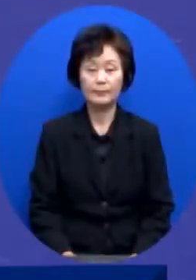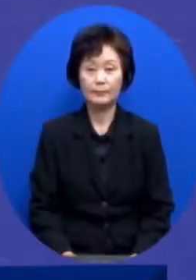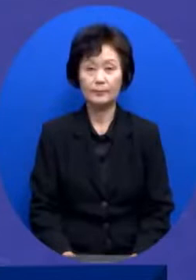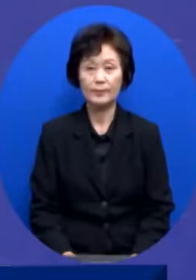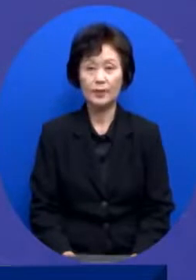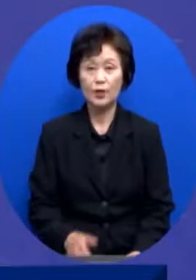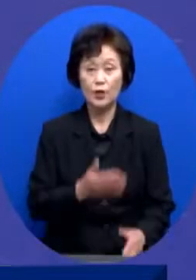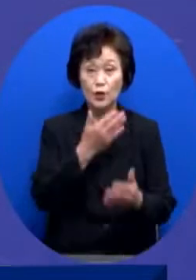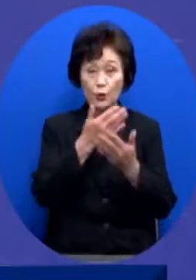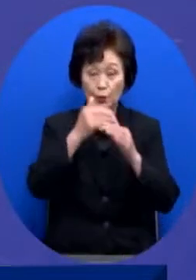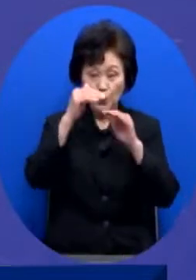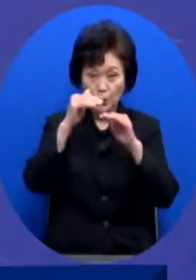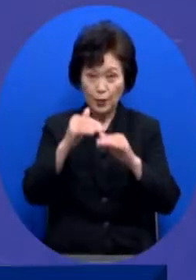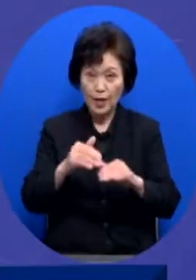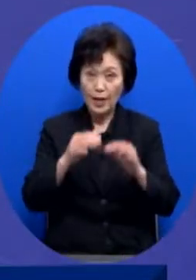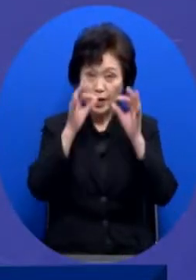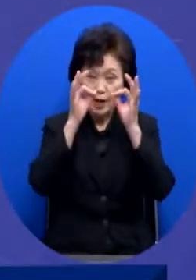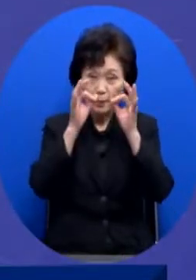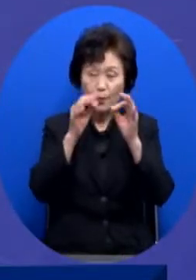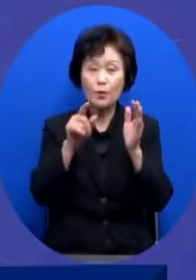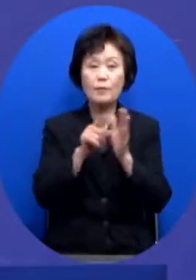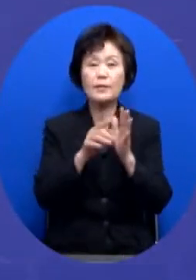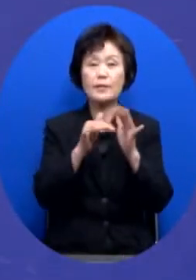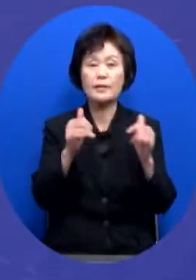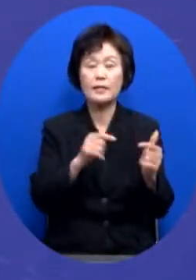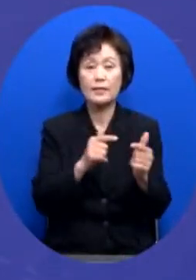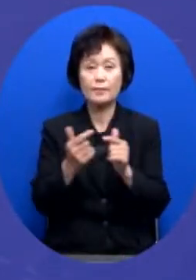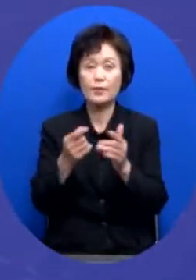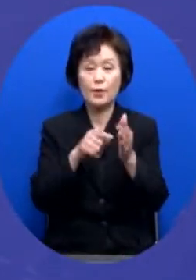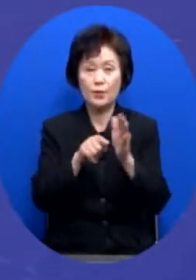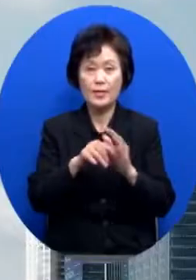주요 이슈를 살펴보는 소셜 브리핑, 크리스천을 위한 세상복입니다.